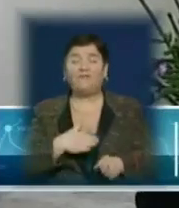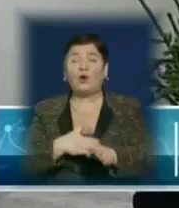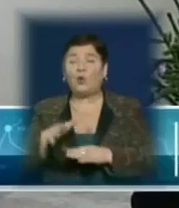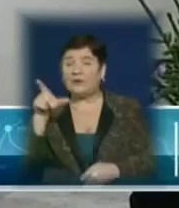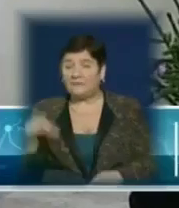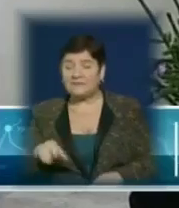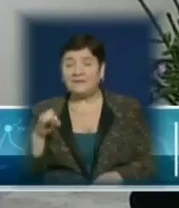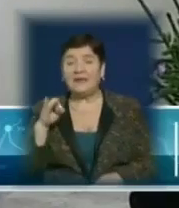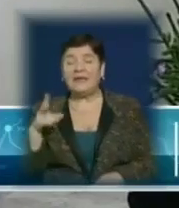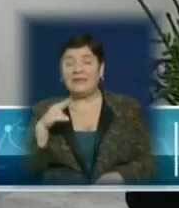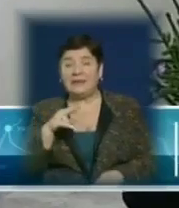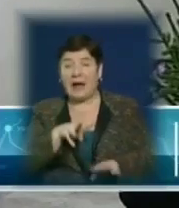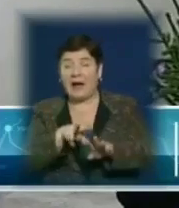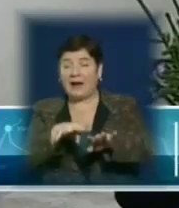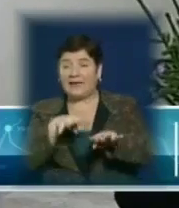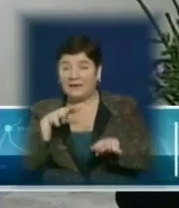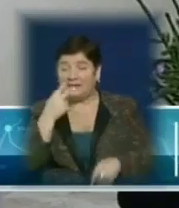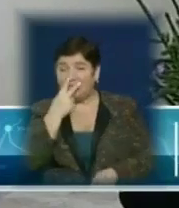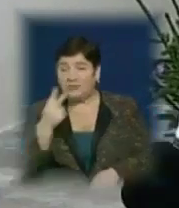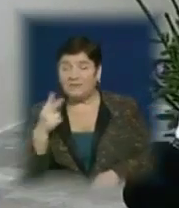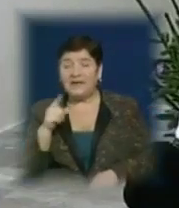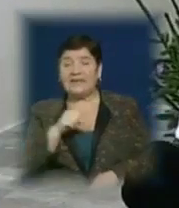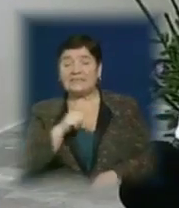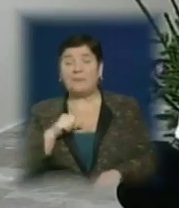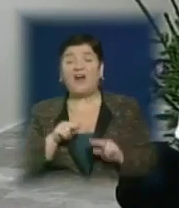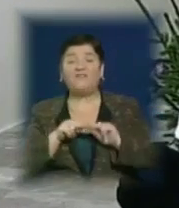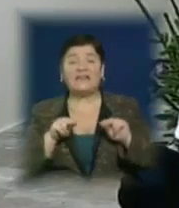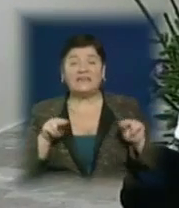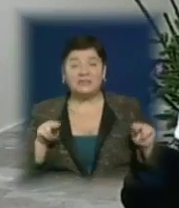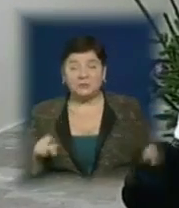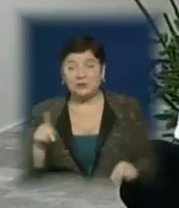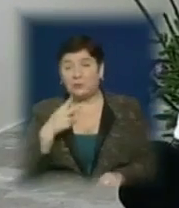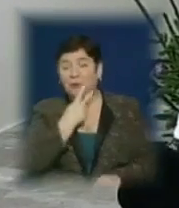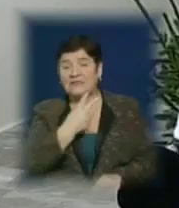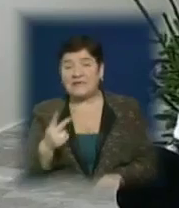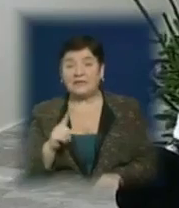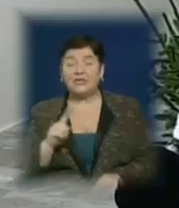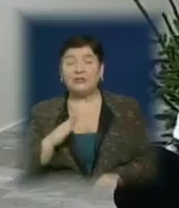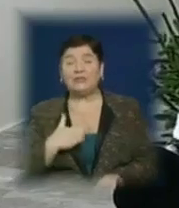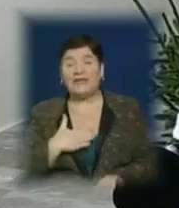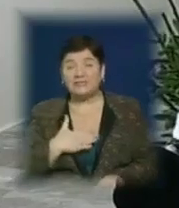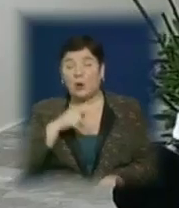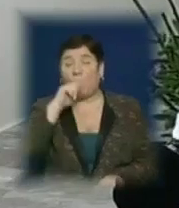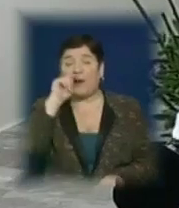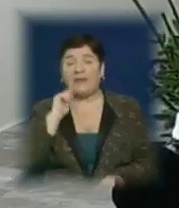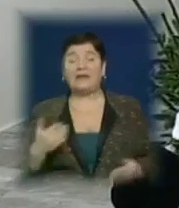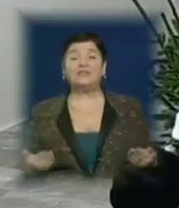і для глядача, і для нас самих викладачів. Для того, щоб показати, що наша країна